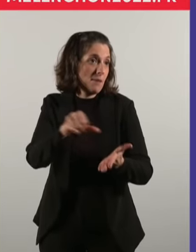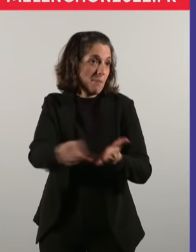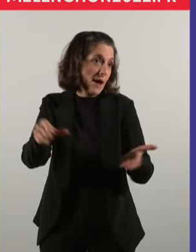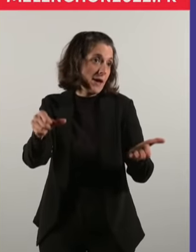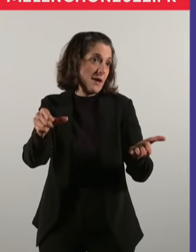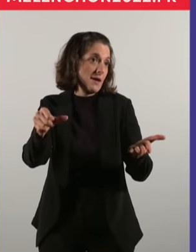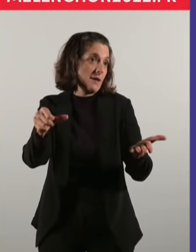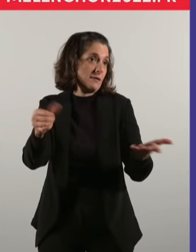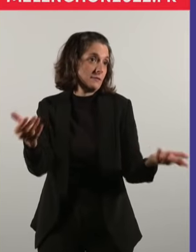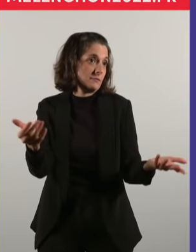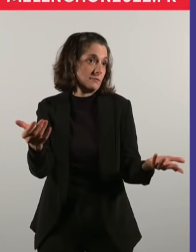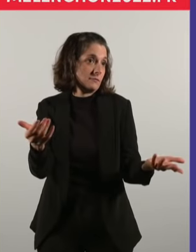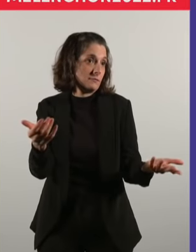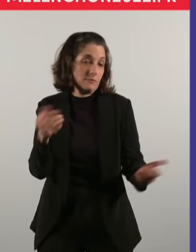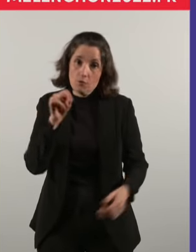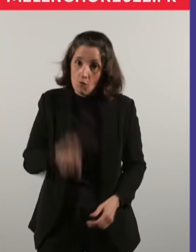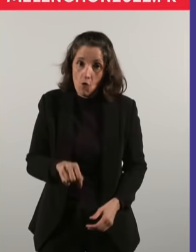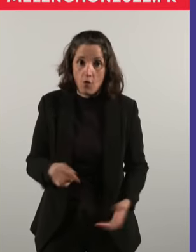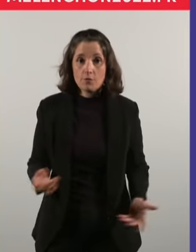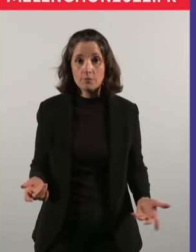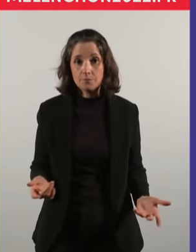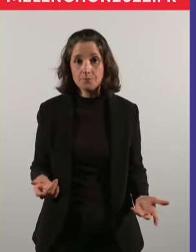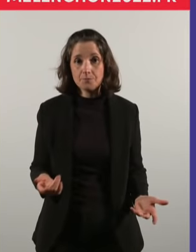inconditionnellement, mesdames, messieurs.